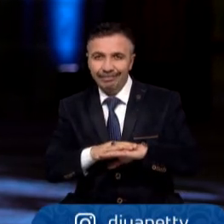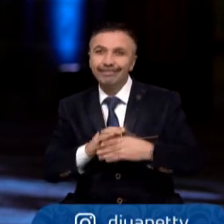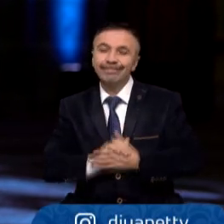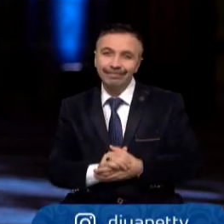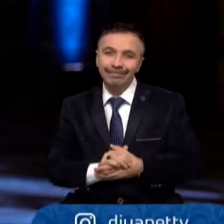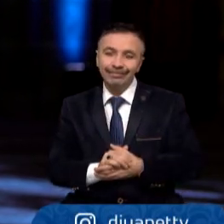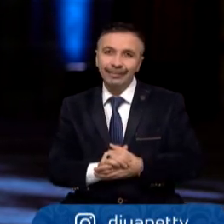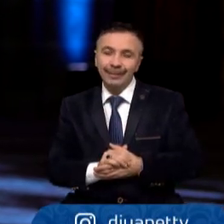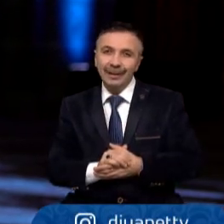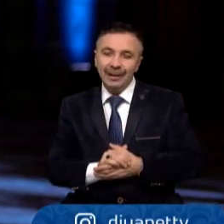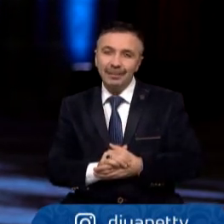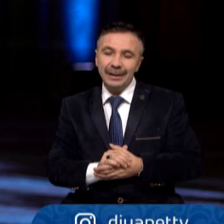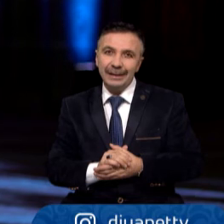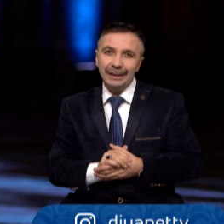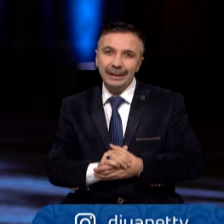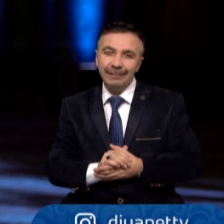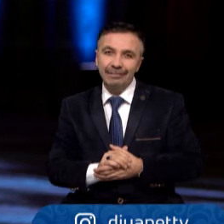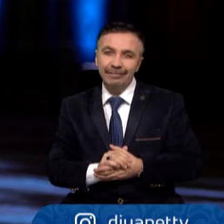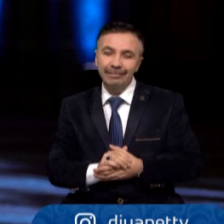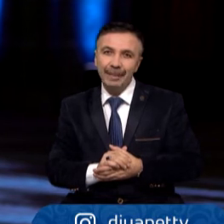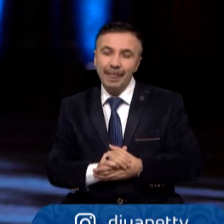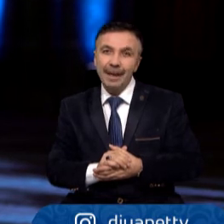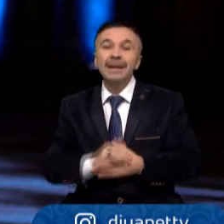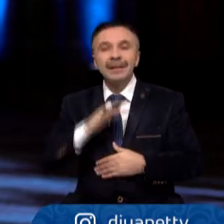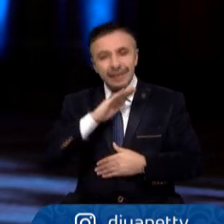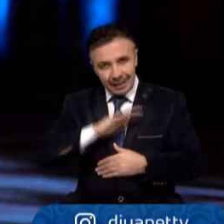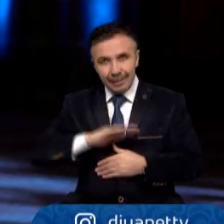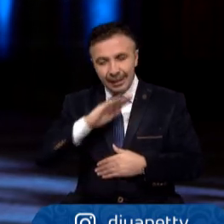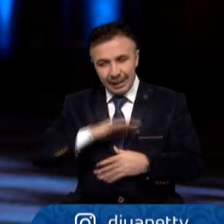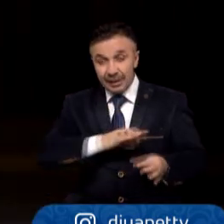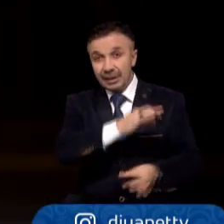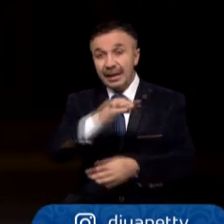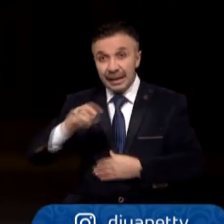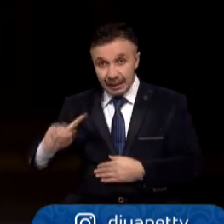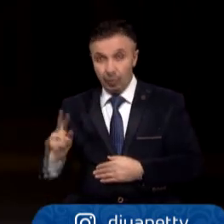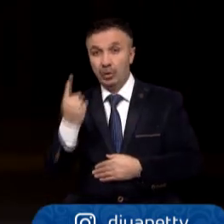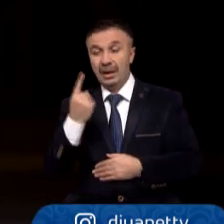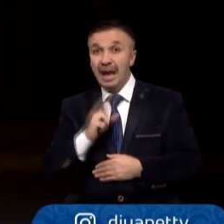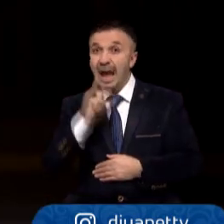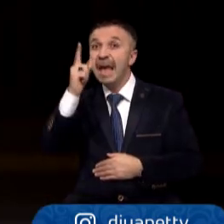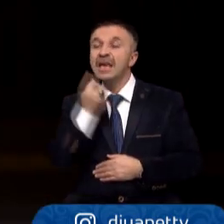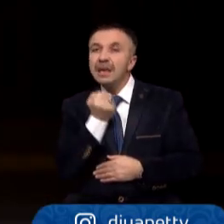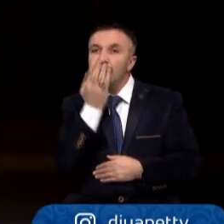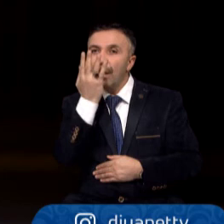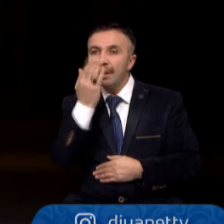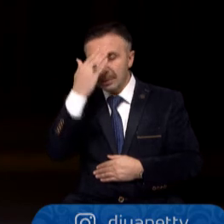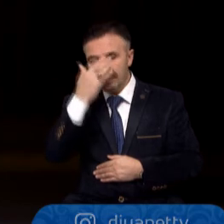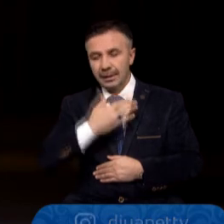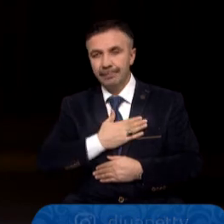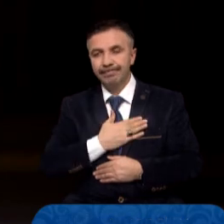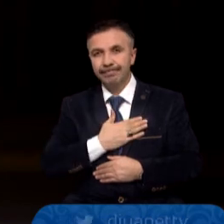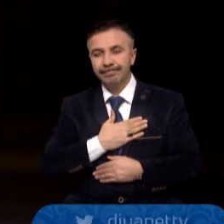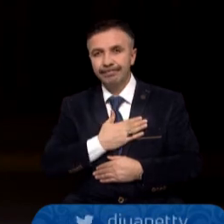velvele nüfusu ve semerat ve 500 sabirin sabredenleri müjdele yâ